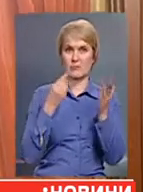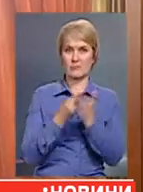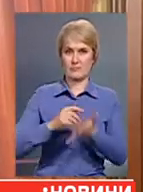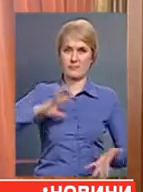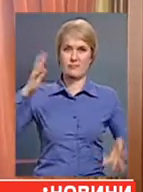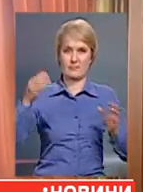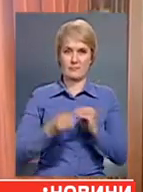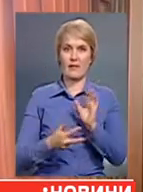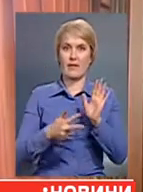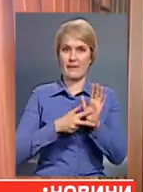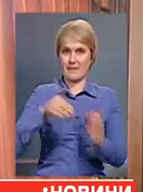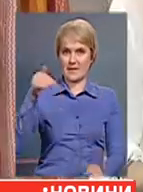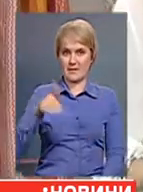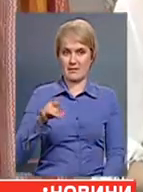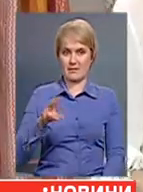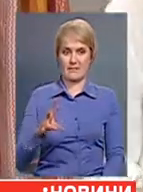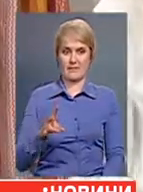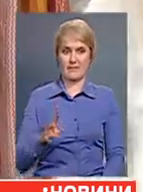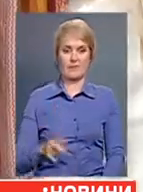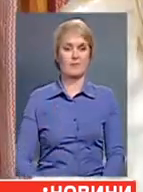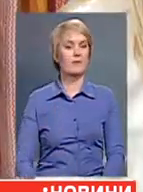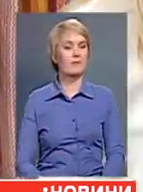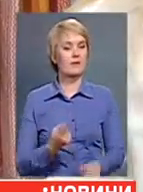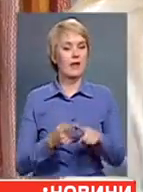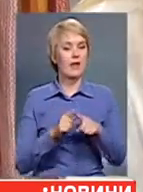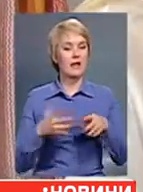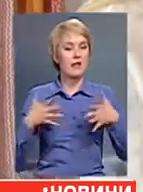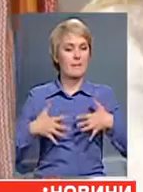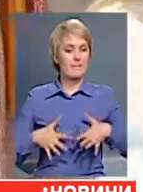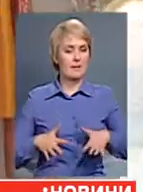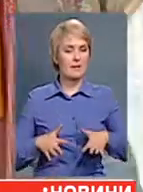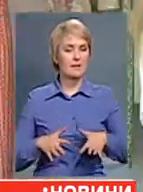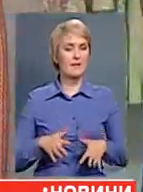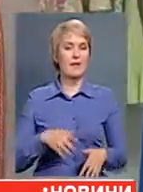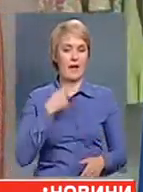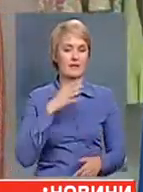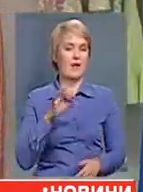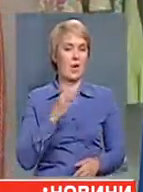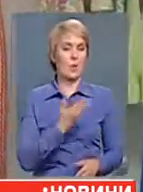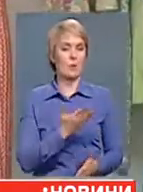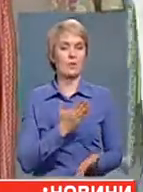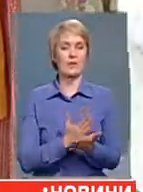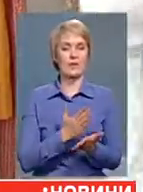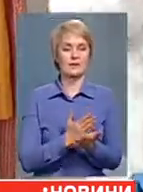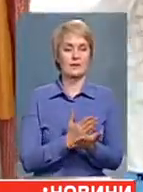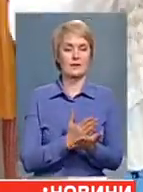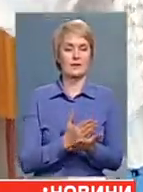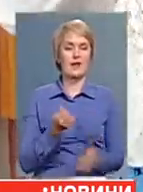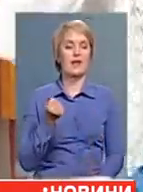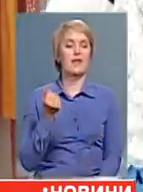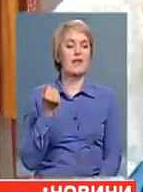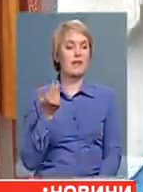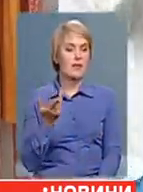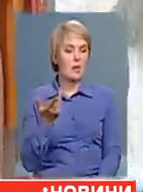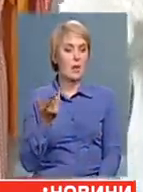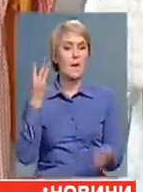коштував близько 8 тисяч гривень. Например, вот это платье, если говорить о нем, здесь есть несколько трендов,